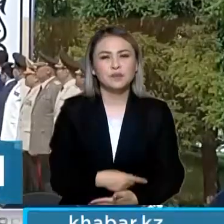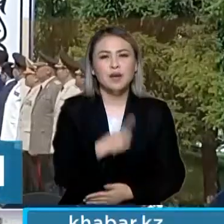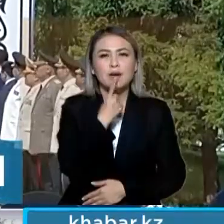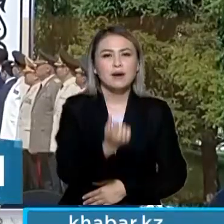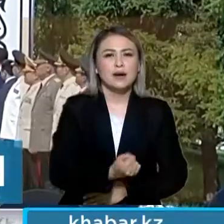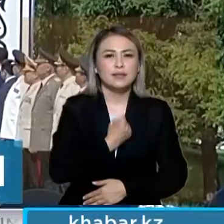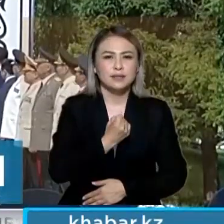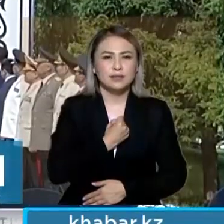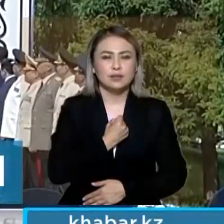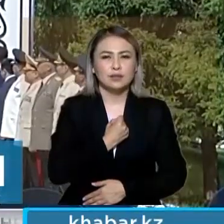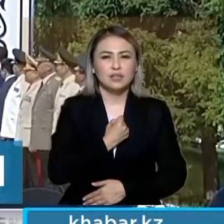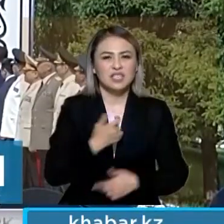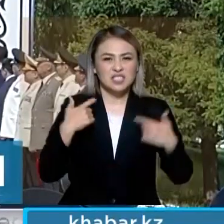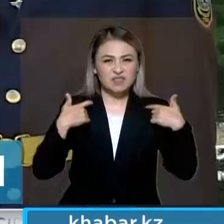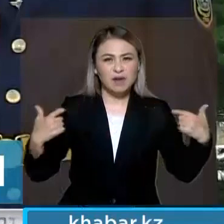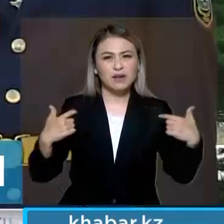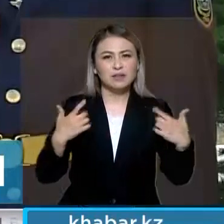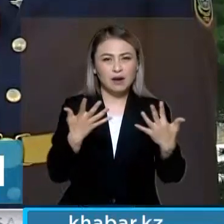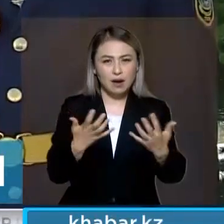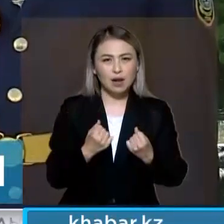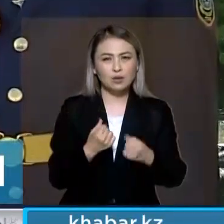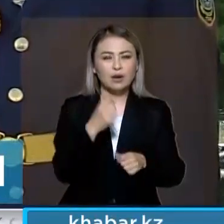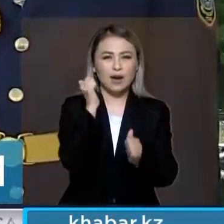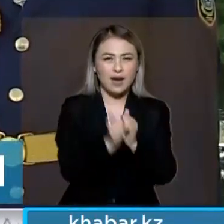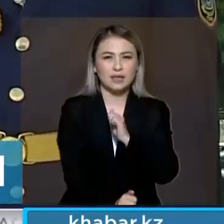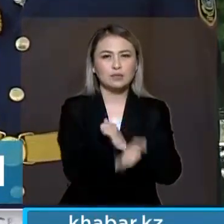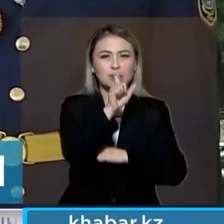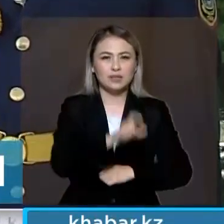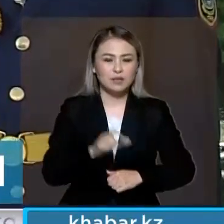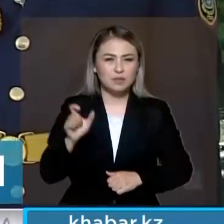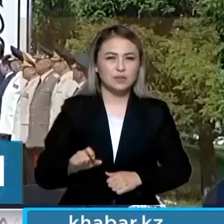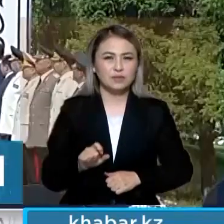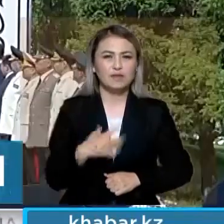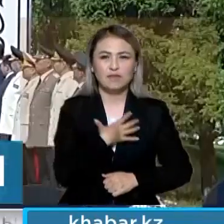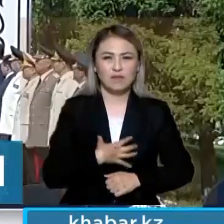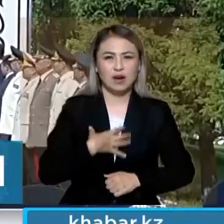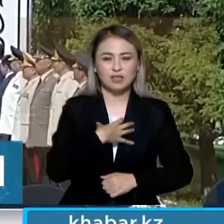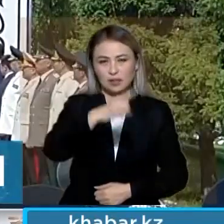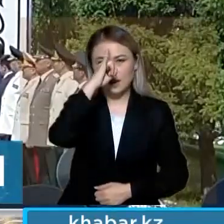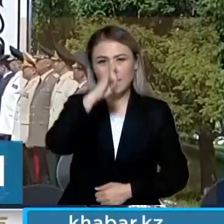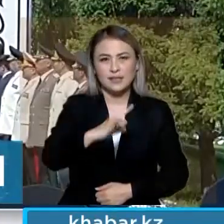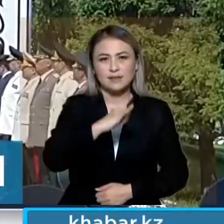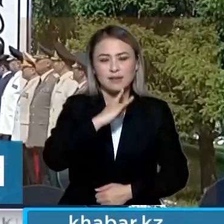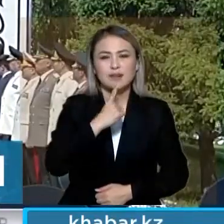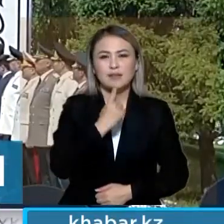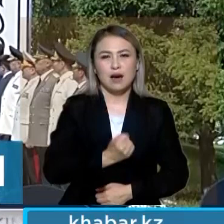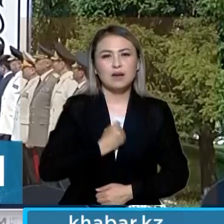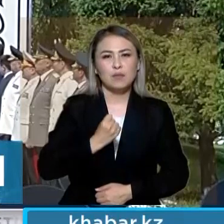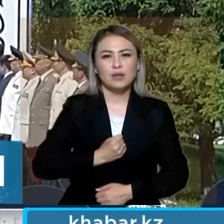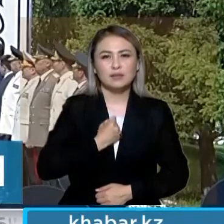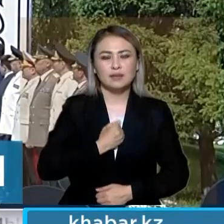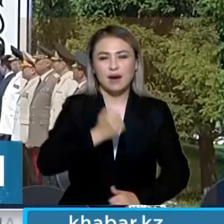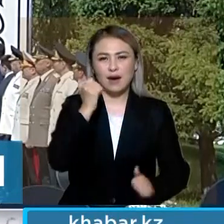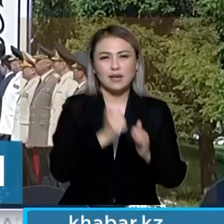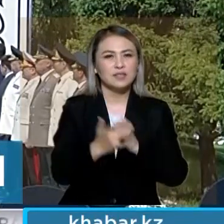Әскери шен алу әр сарбаздың өміріндегі маңызды белес. Қазақ сарбазы деген атқа